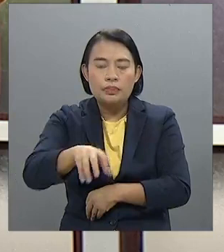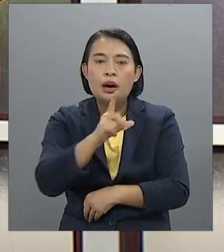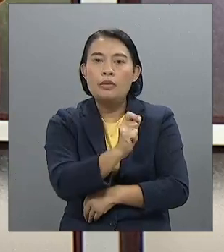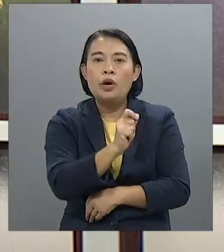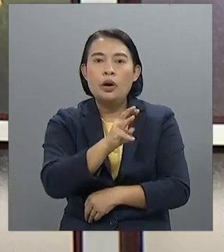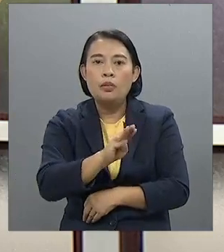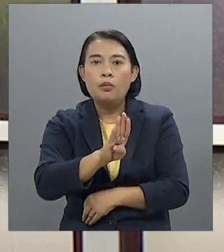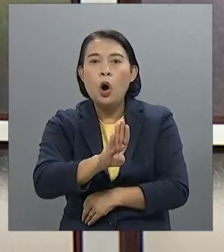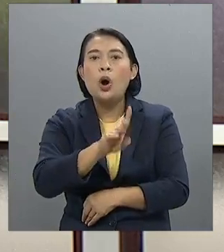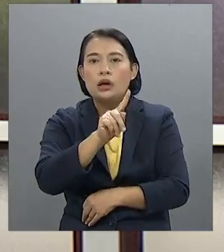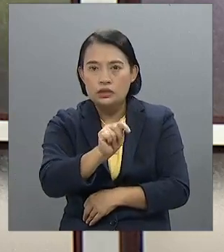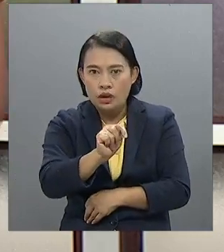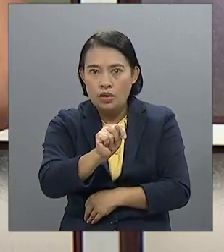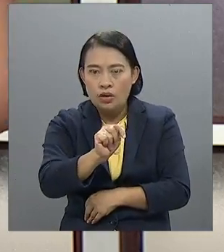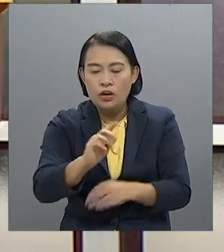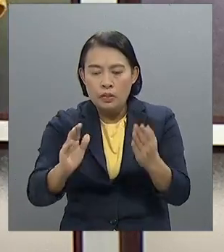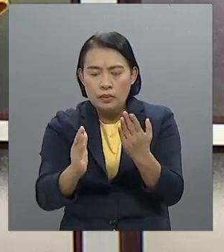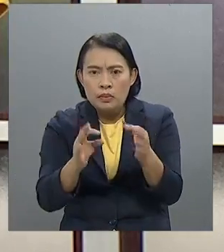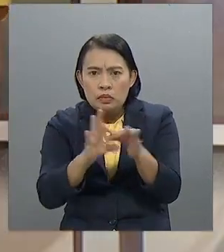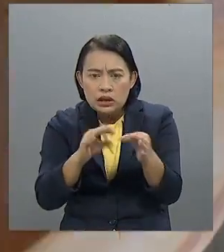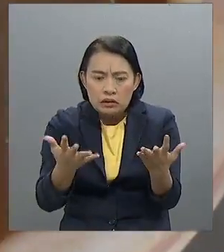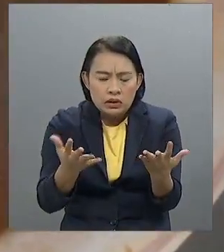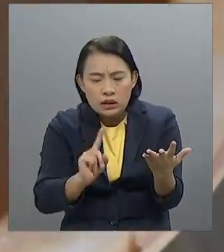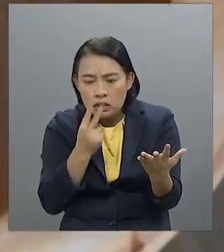ทำไมไม่มีน้ำใช้เอามาดูกันค่ะ